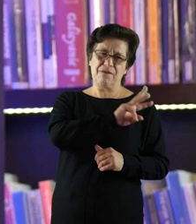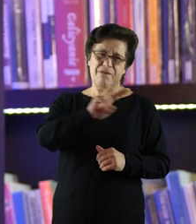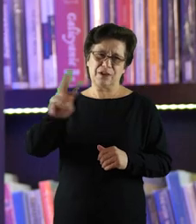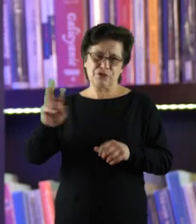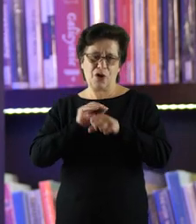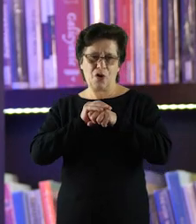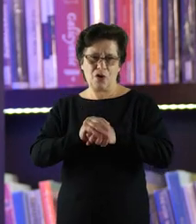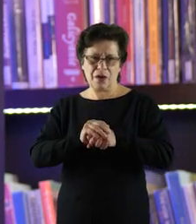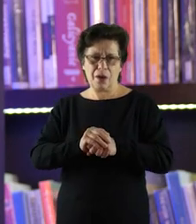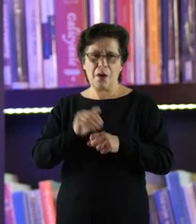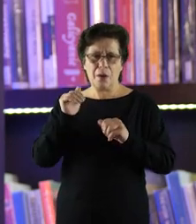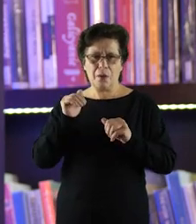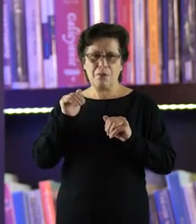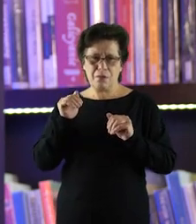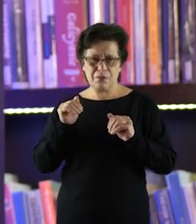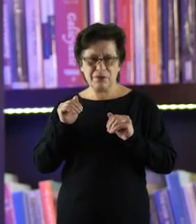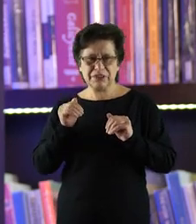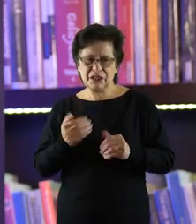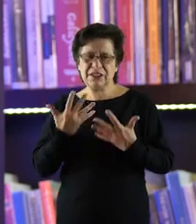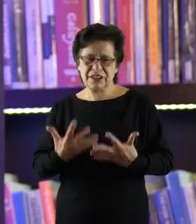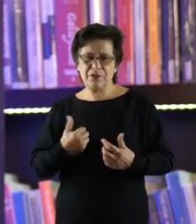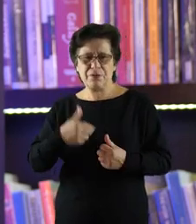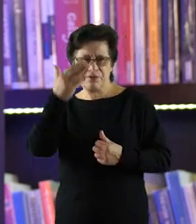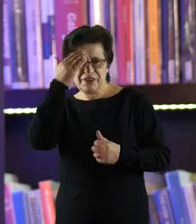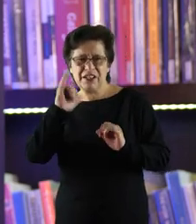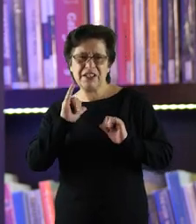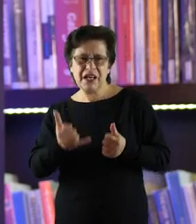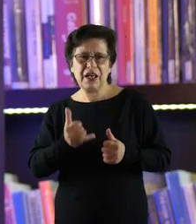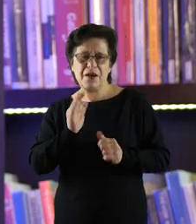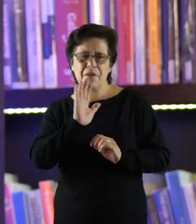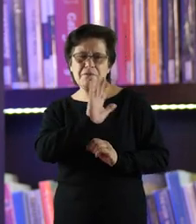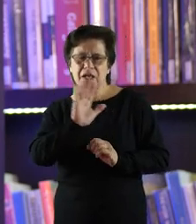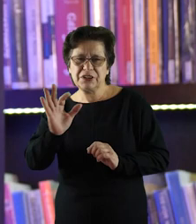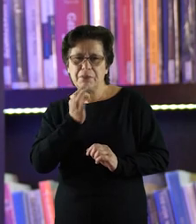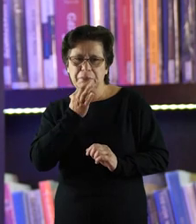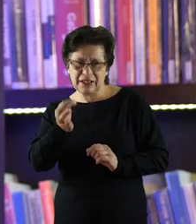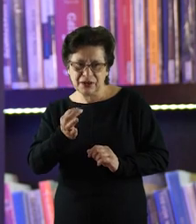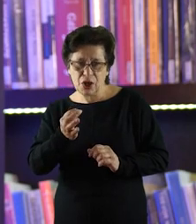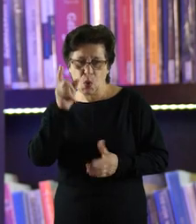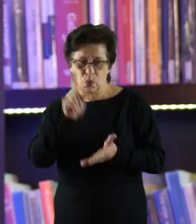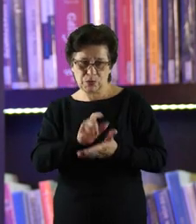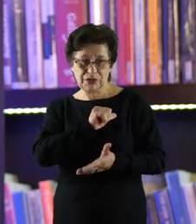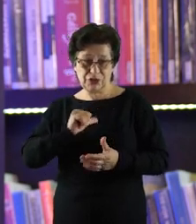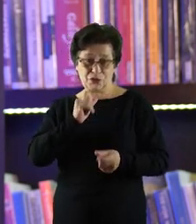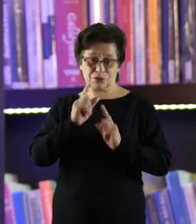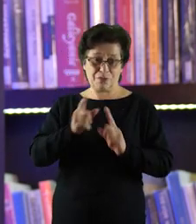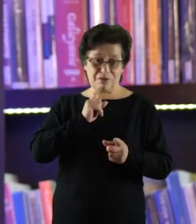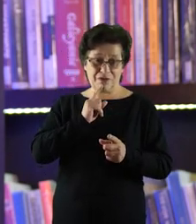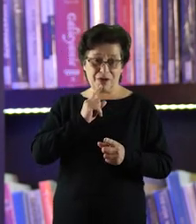was ważne pytania i będę mogła na nie odpowiedzieć? Tak? Uda nam się rozmowa? Cudownie. Nie